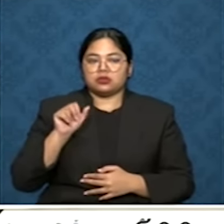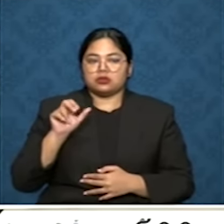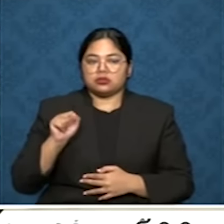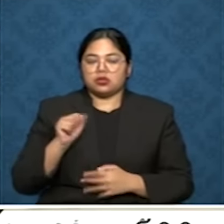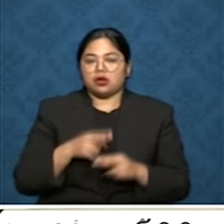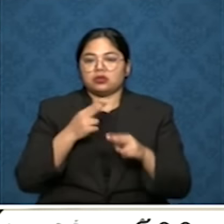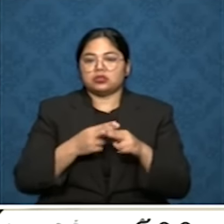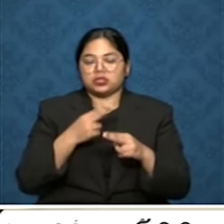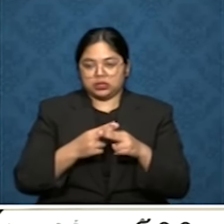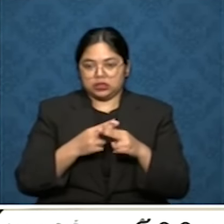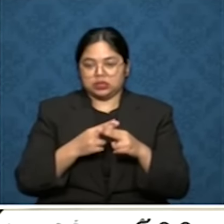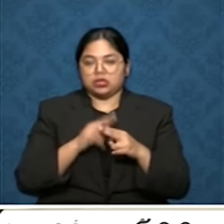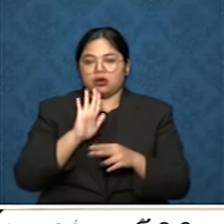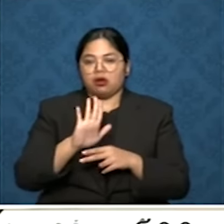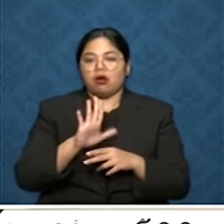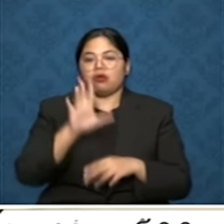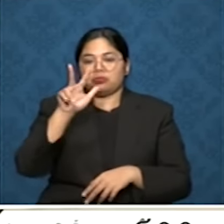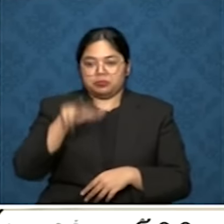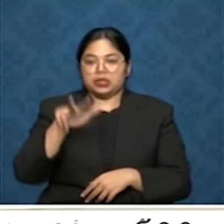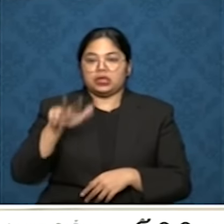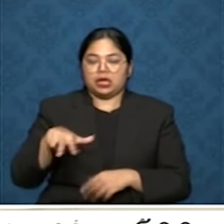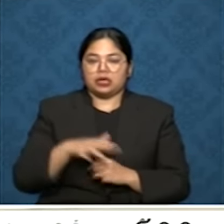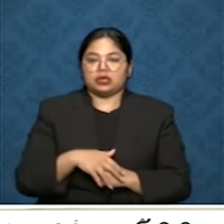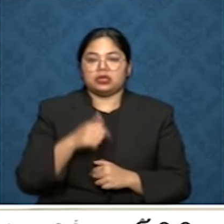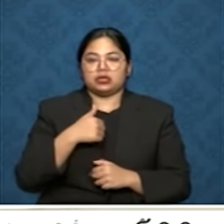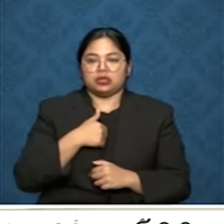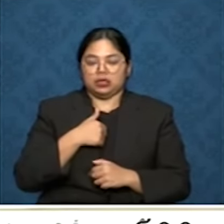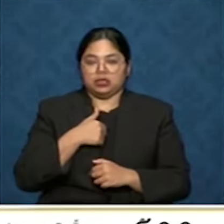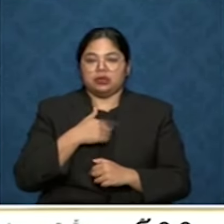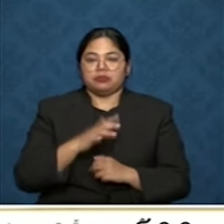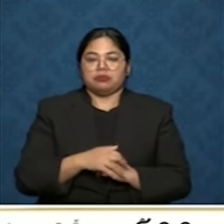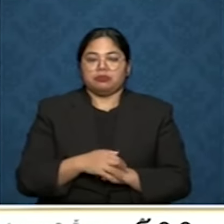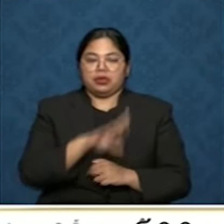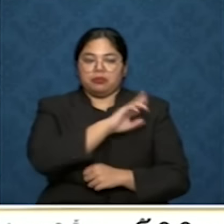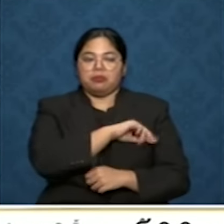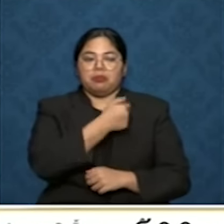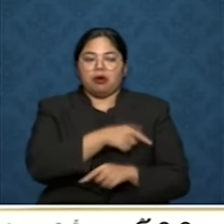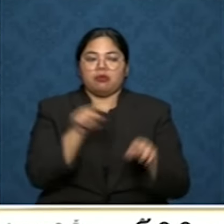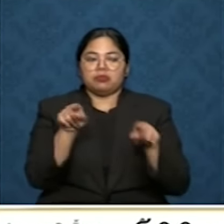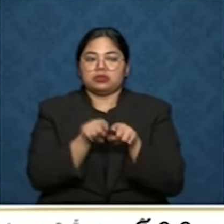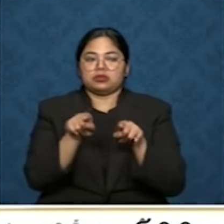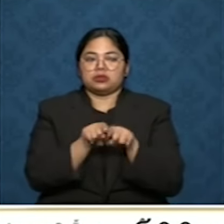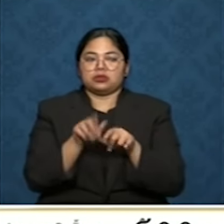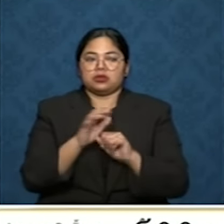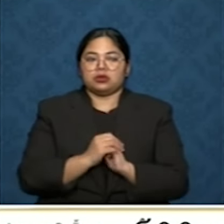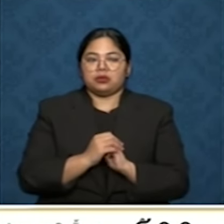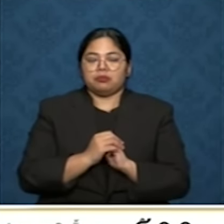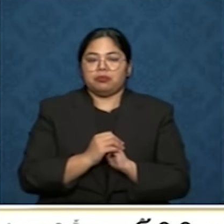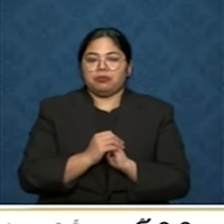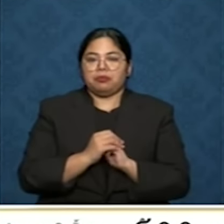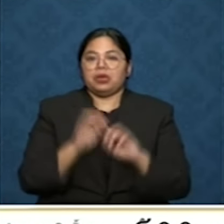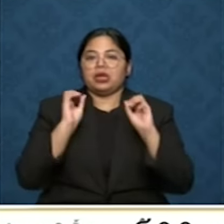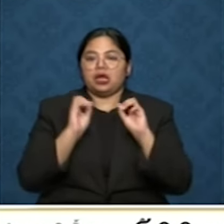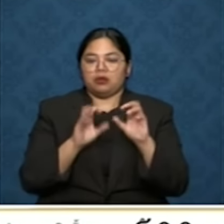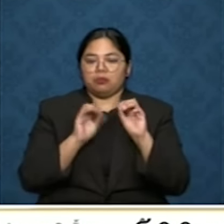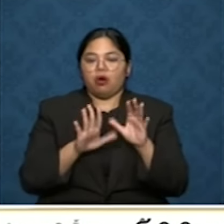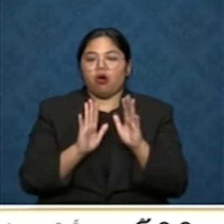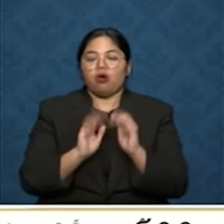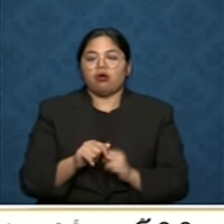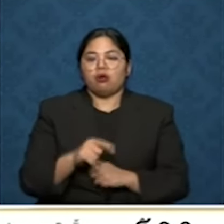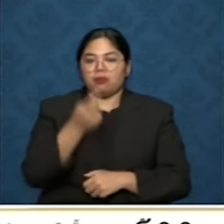รายชื่อพรรคเพื่อไทยวันนี้ในฐานะที่ดิฉันเป็นหมอและดิฉันก็เป็นอาจารย์ของหมอฟันนะคะอย่างน้อยวันนี้